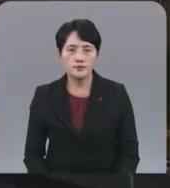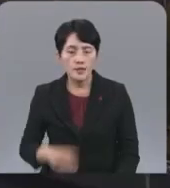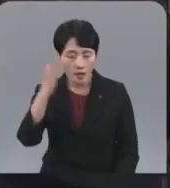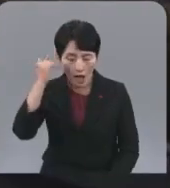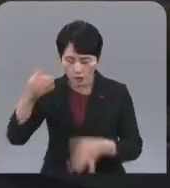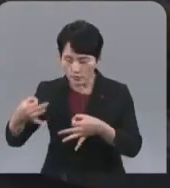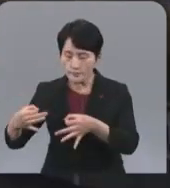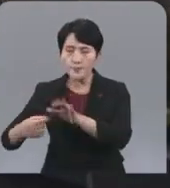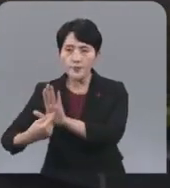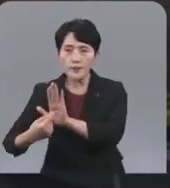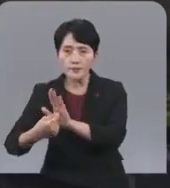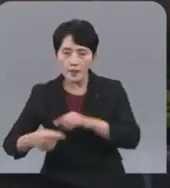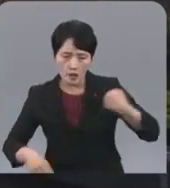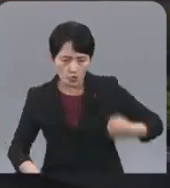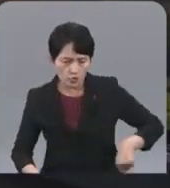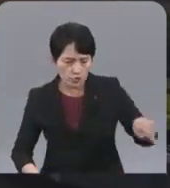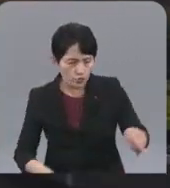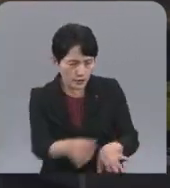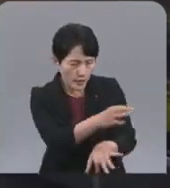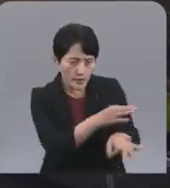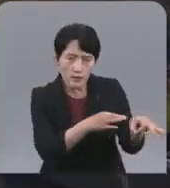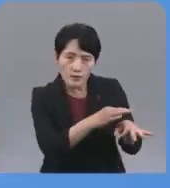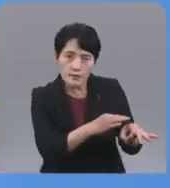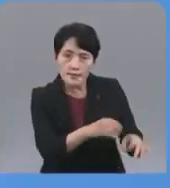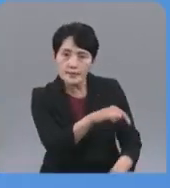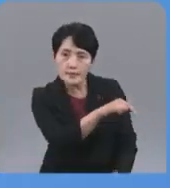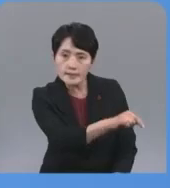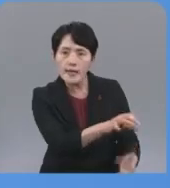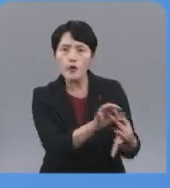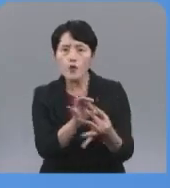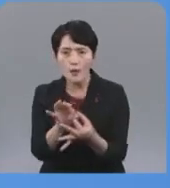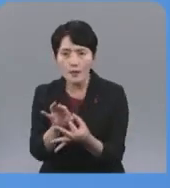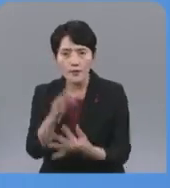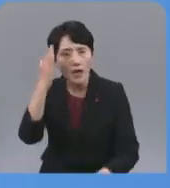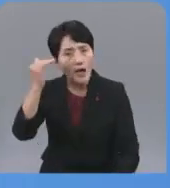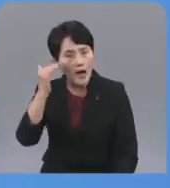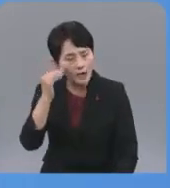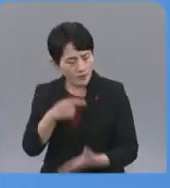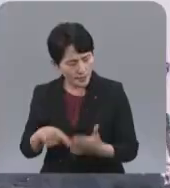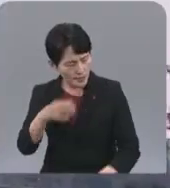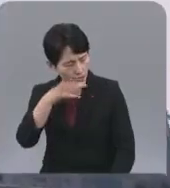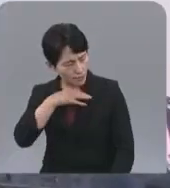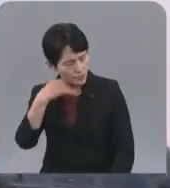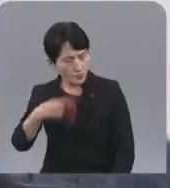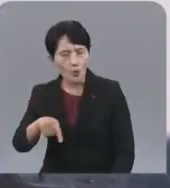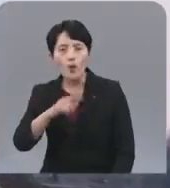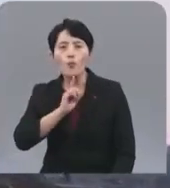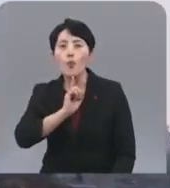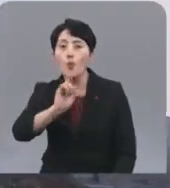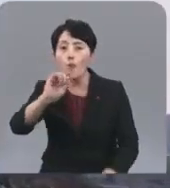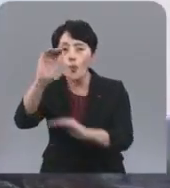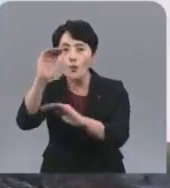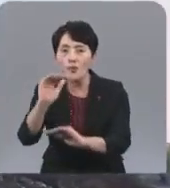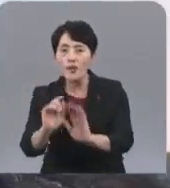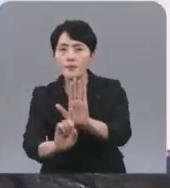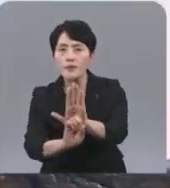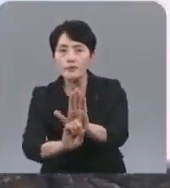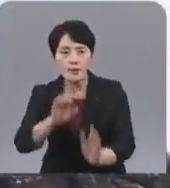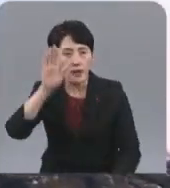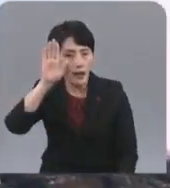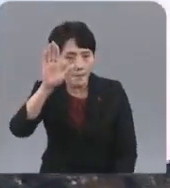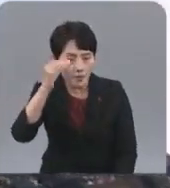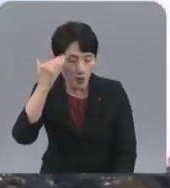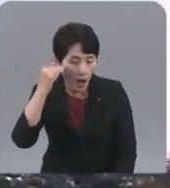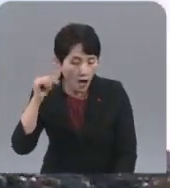la Corée du Sud ne pourra plus s'attendre à ce que la croissance économique chinoise puisse doper la sienne selon un rapport publié aujourd'hui par la banque de